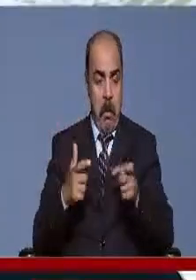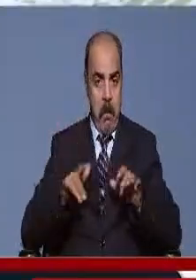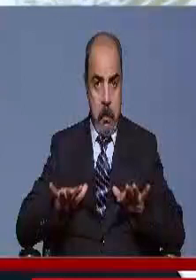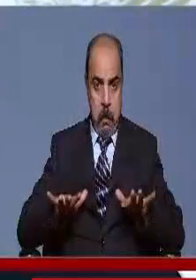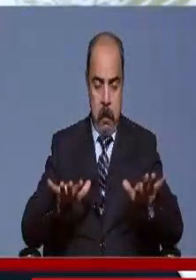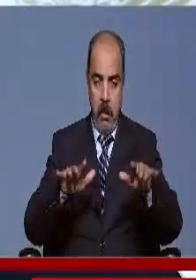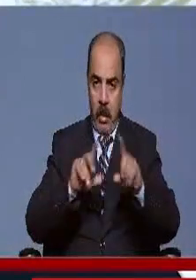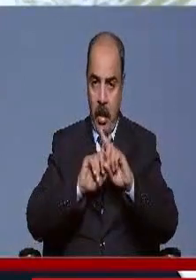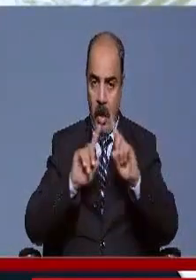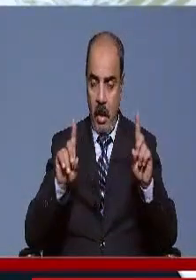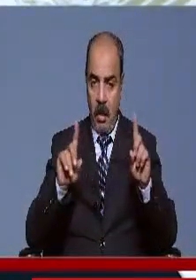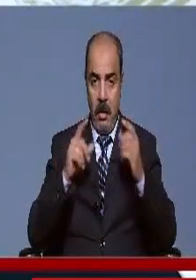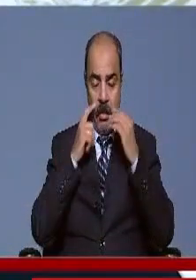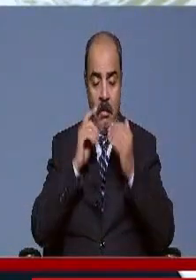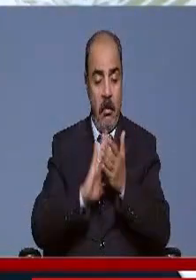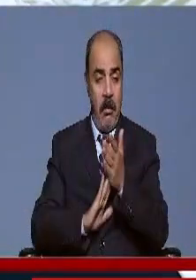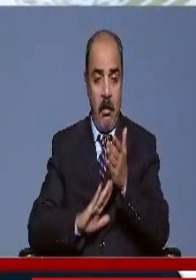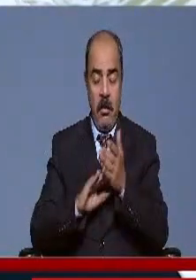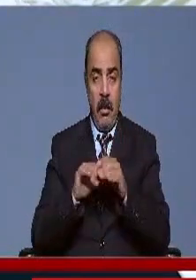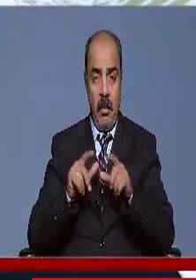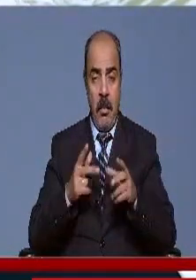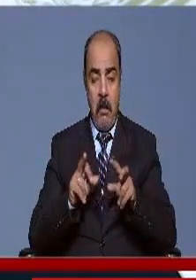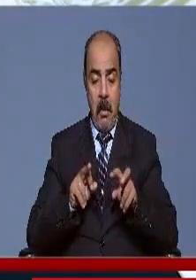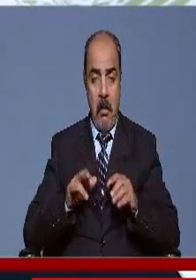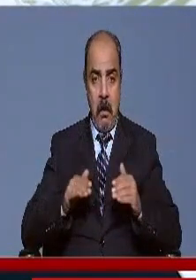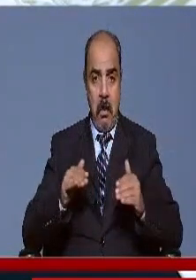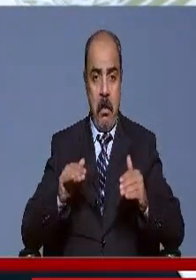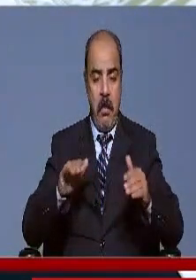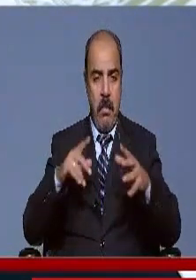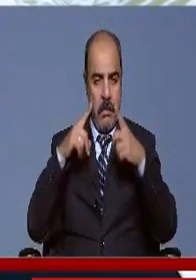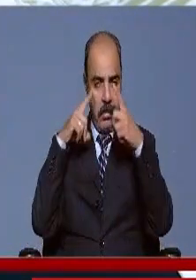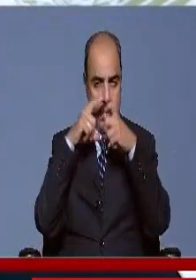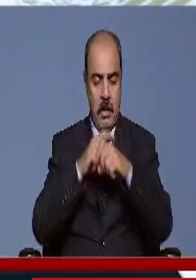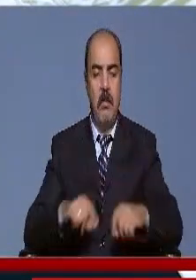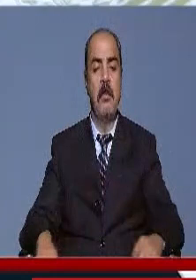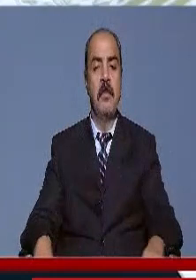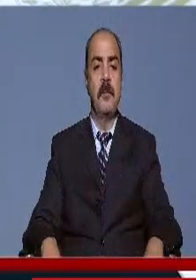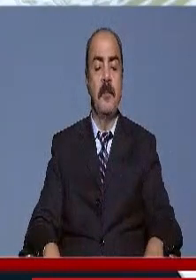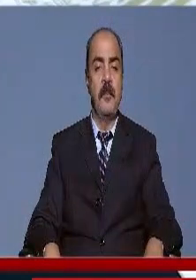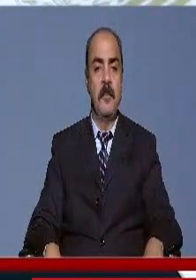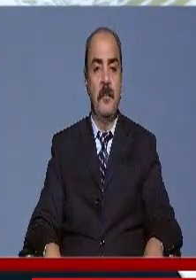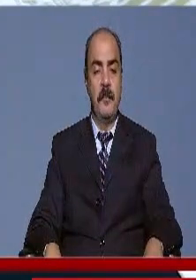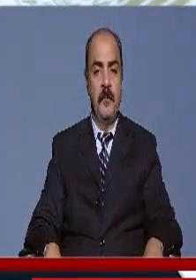انا بسجله هنا، لان الاجتياح البري قد ينتج عنه يعني